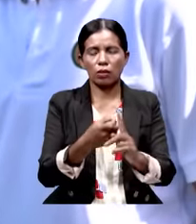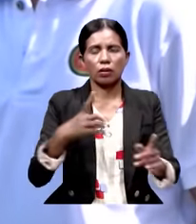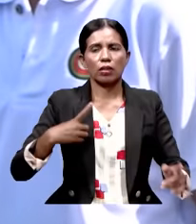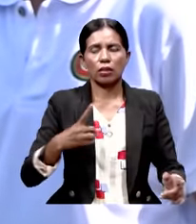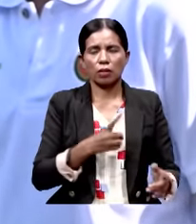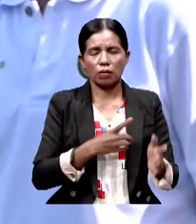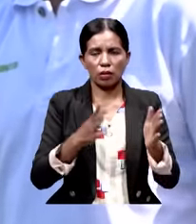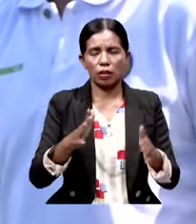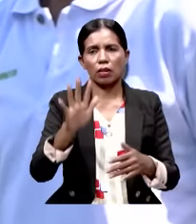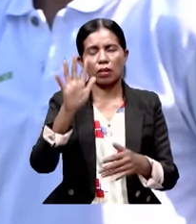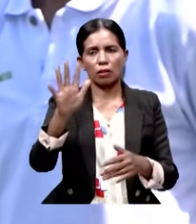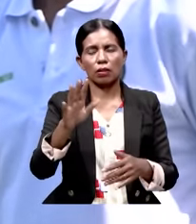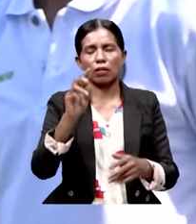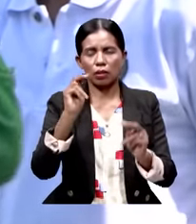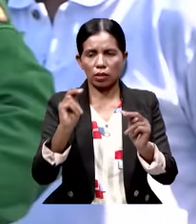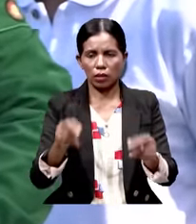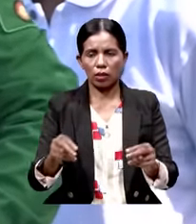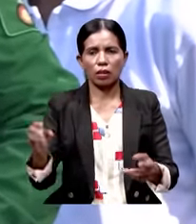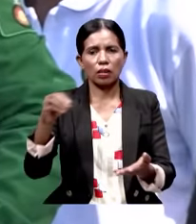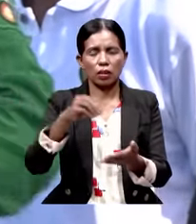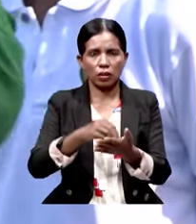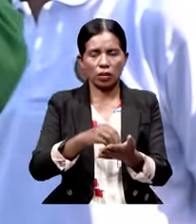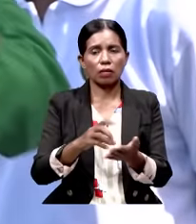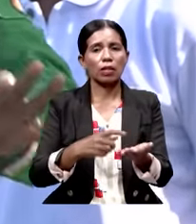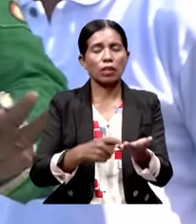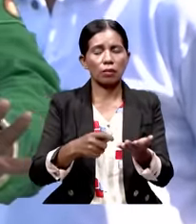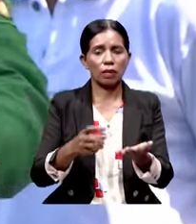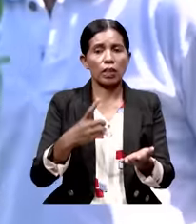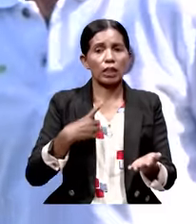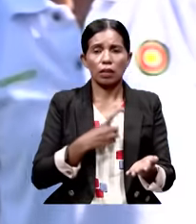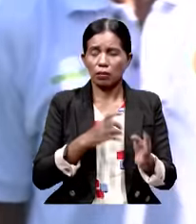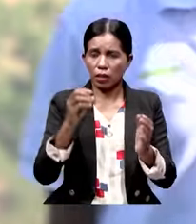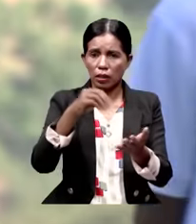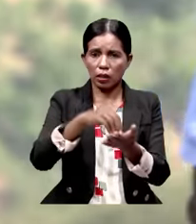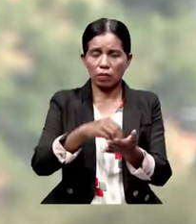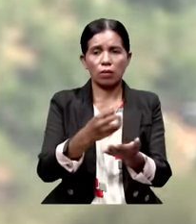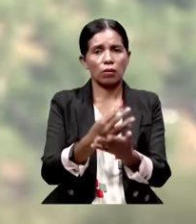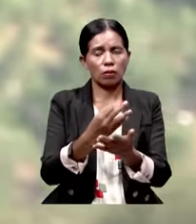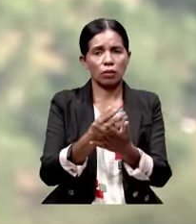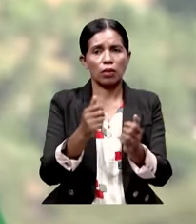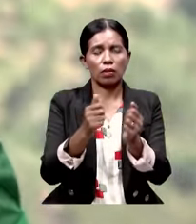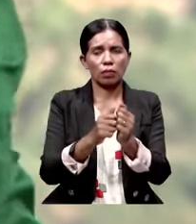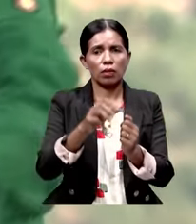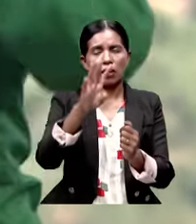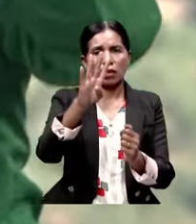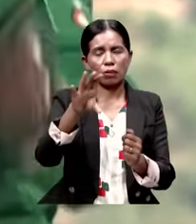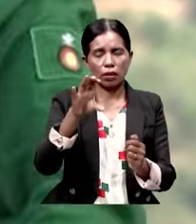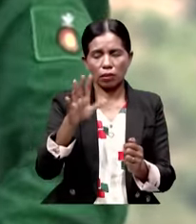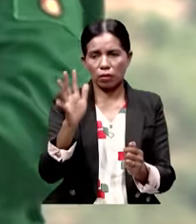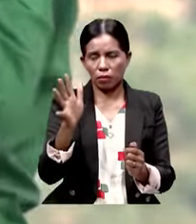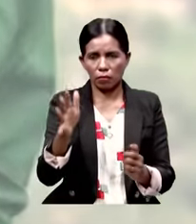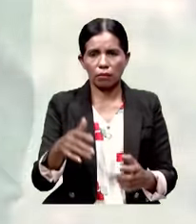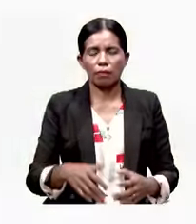nem lima, na imori mos obriga, técnico cada deputado tem que hatama mos o sangho montante atu sat lima nulo.